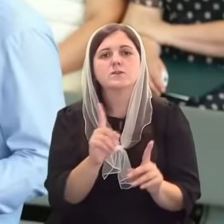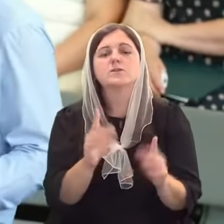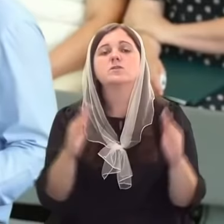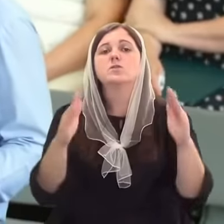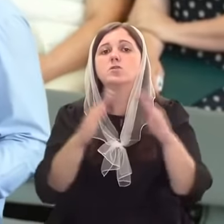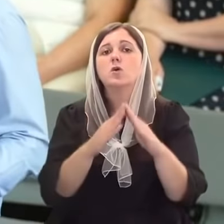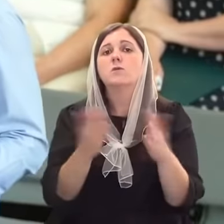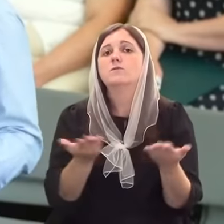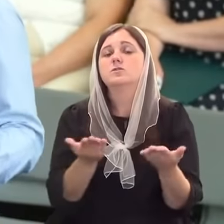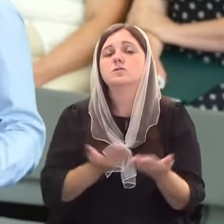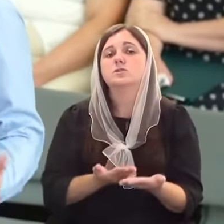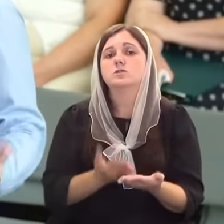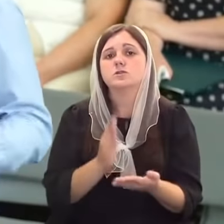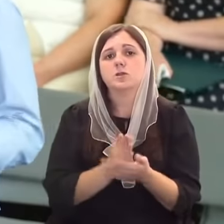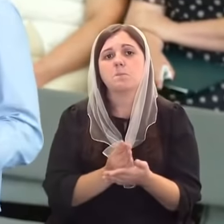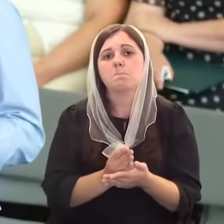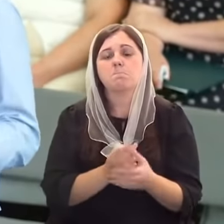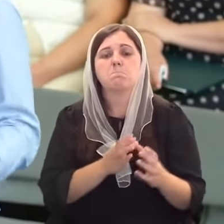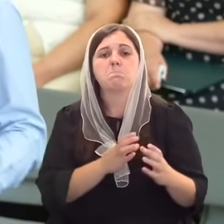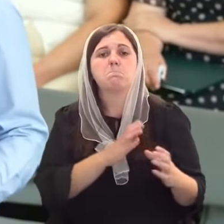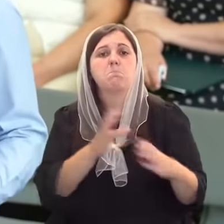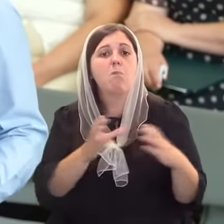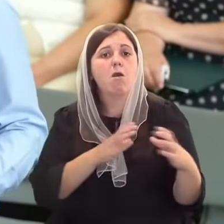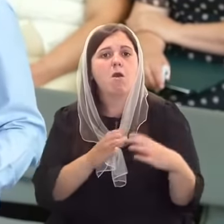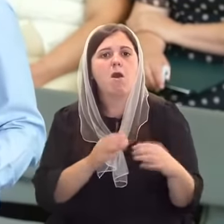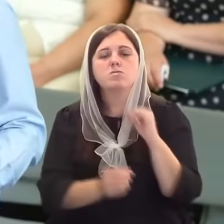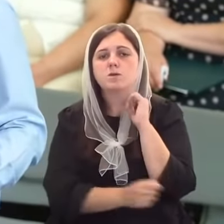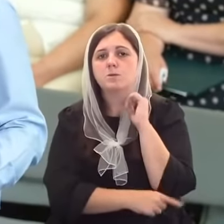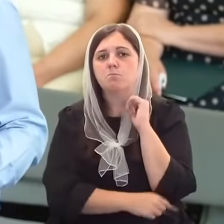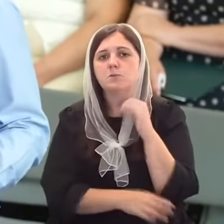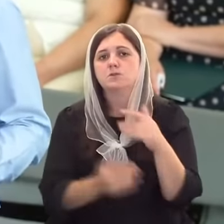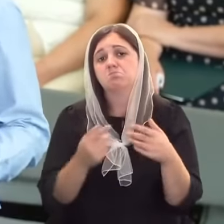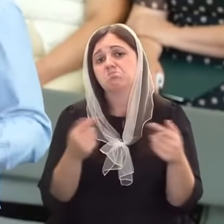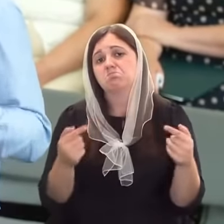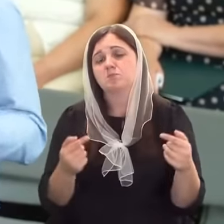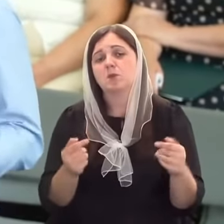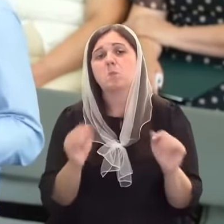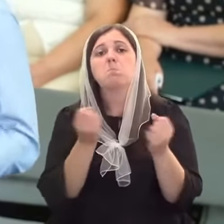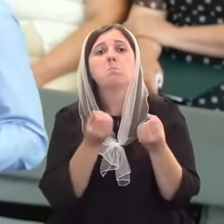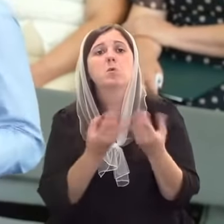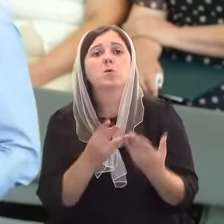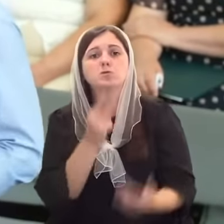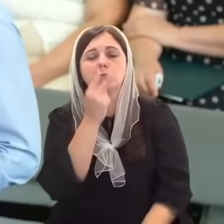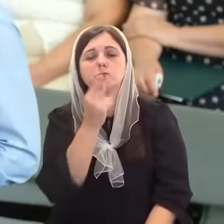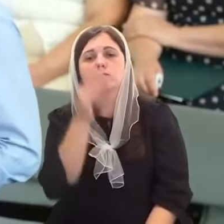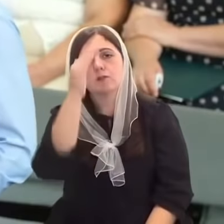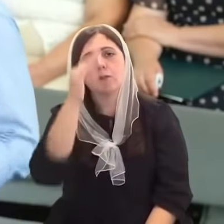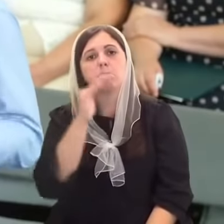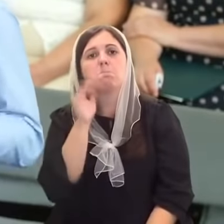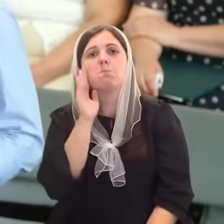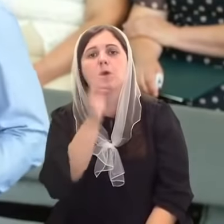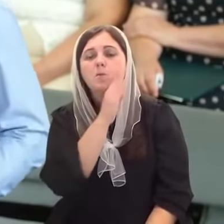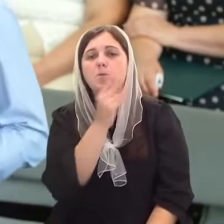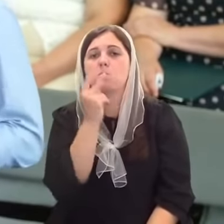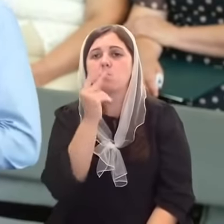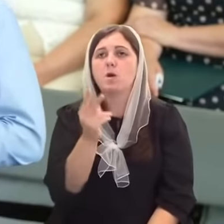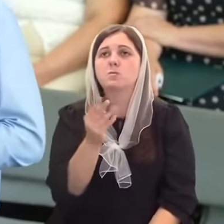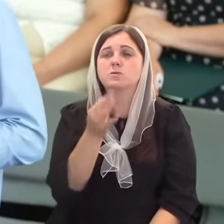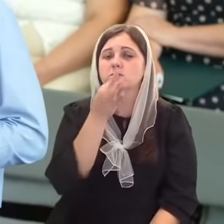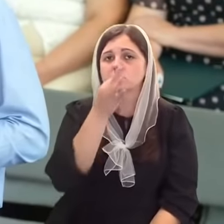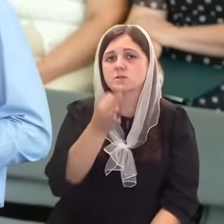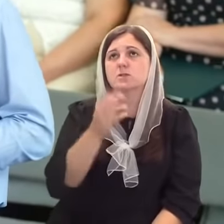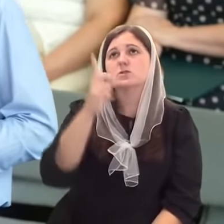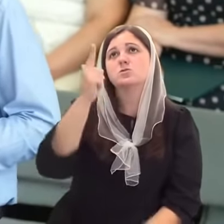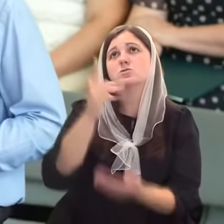ты живешь, богатом или бедном, или среднем. Просто посмотри на папу и маму и скажи: «Господь,